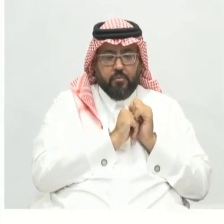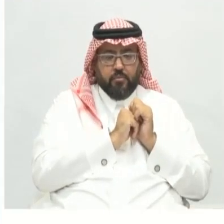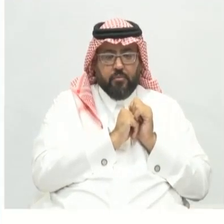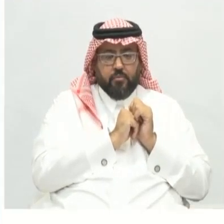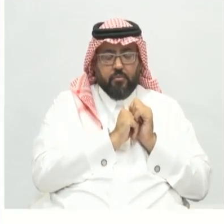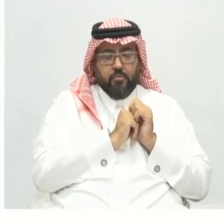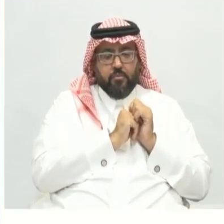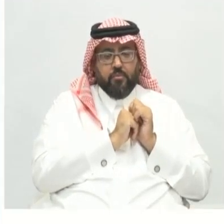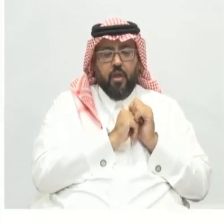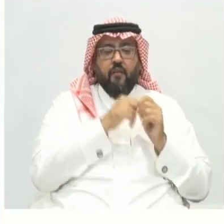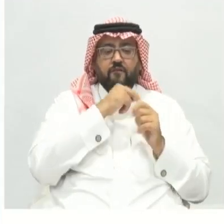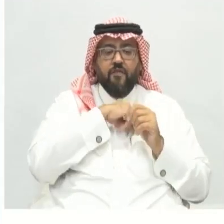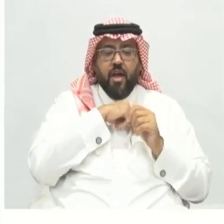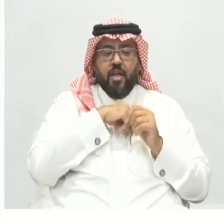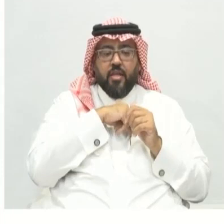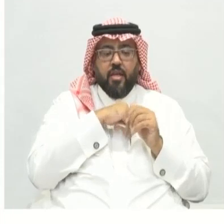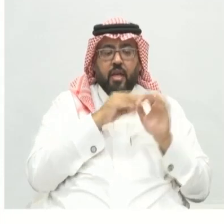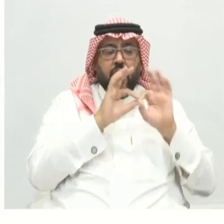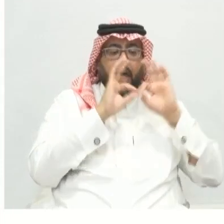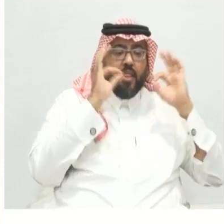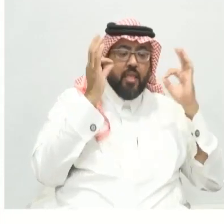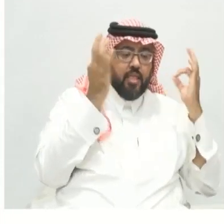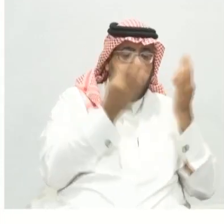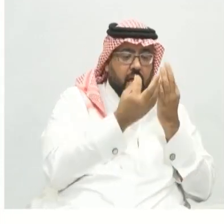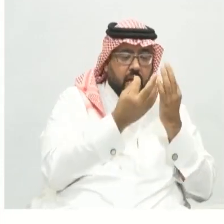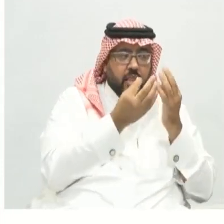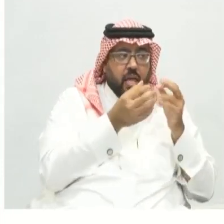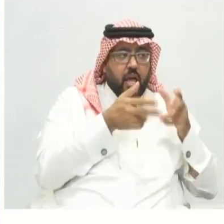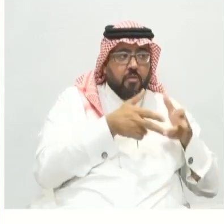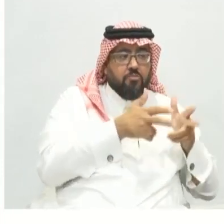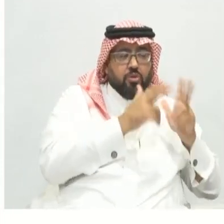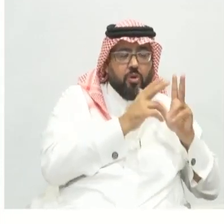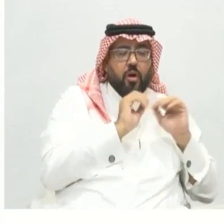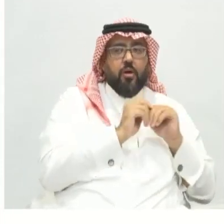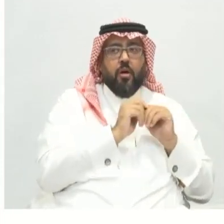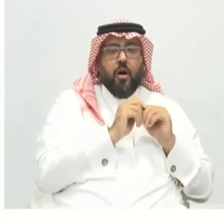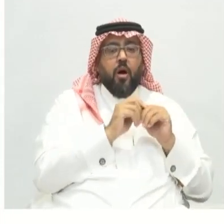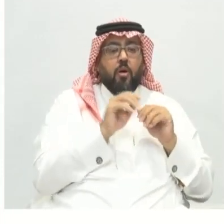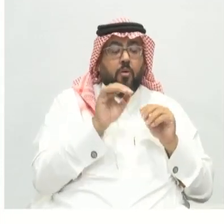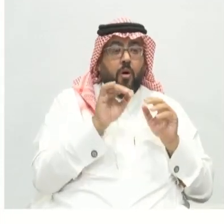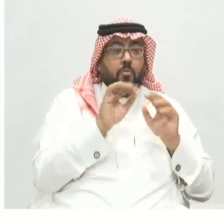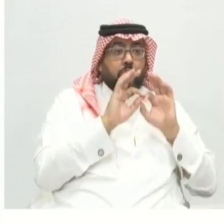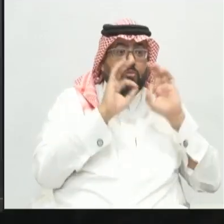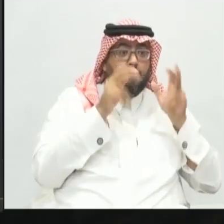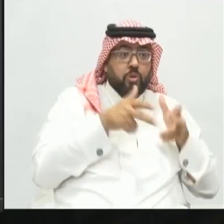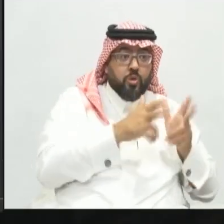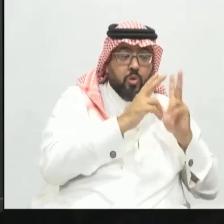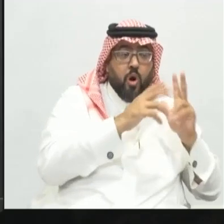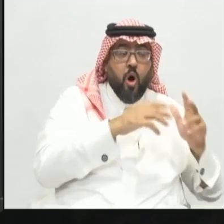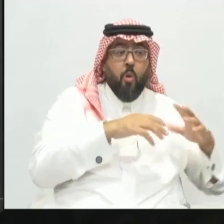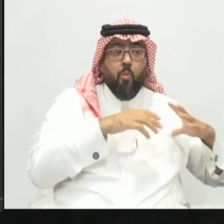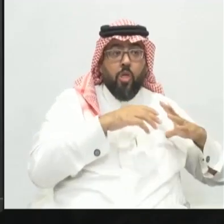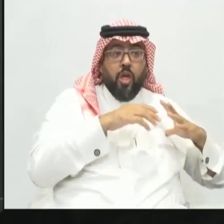لها فوائد اداره المشروعات اذا كان هناك لمشروعك اداره